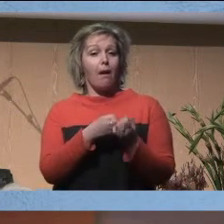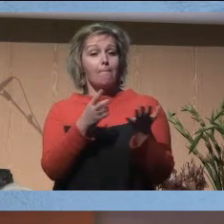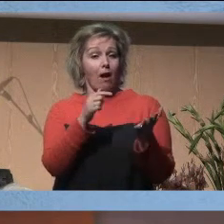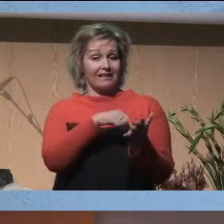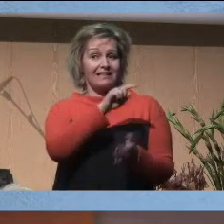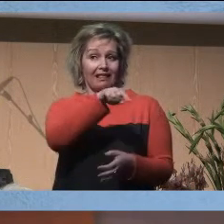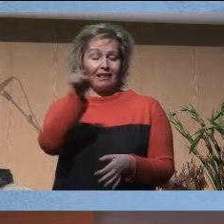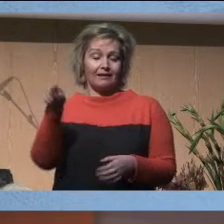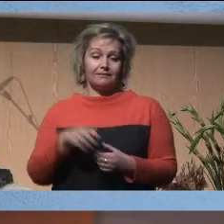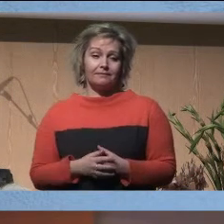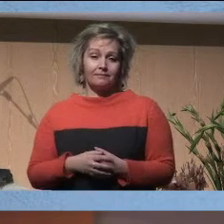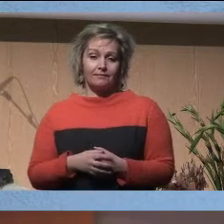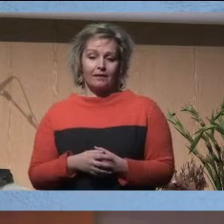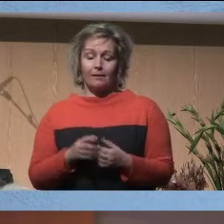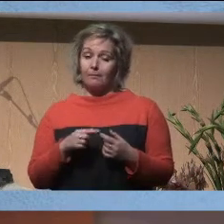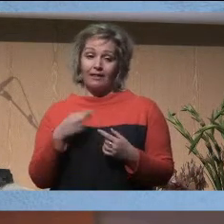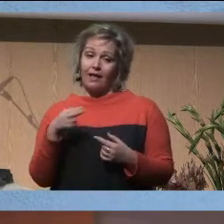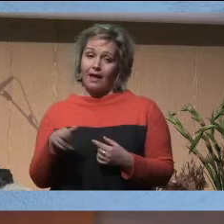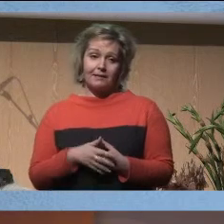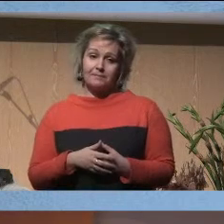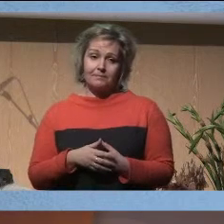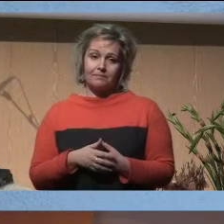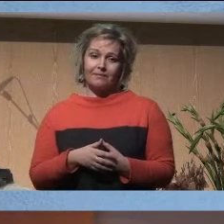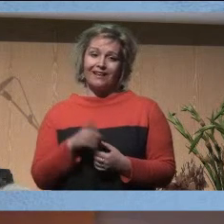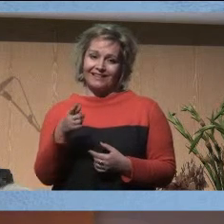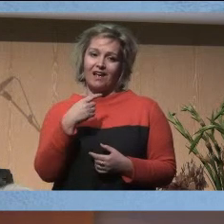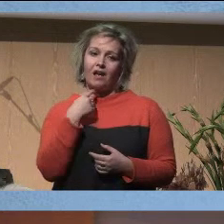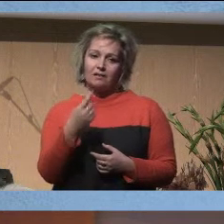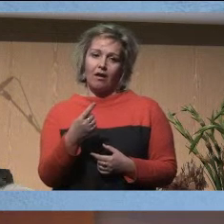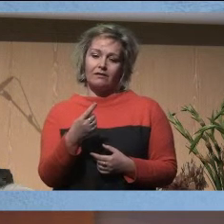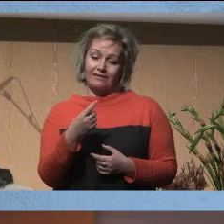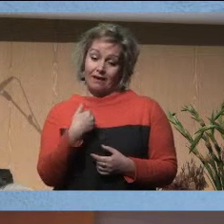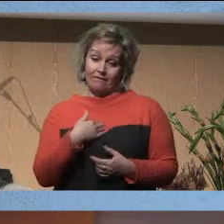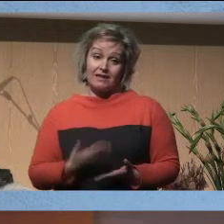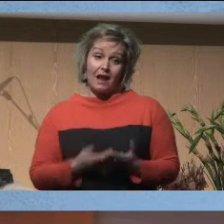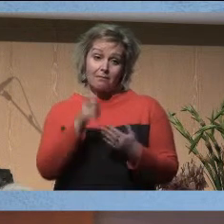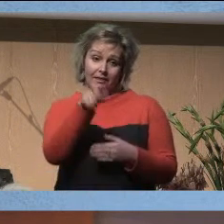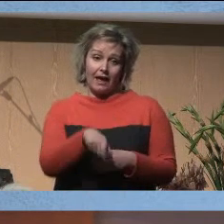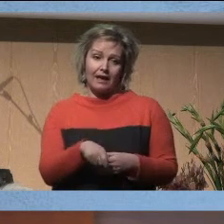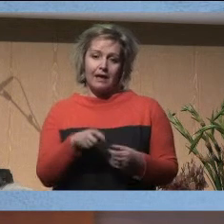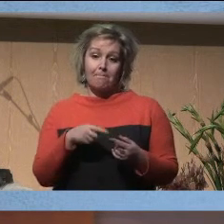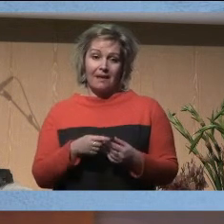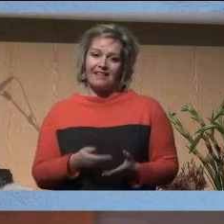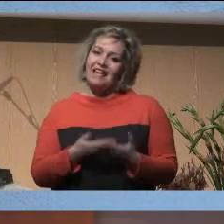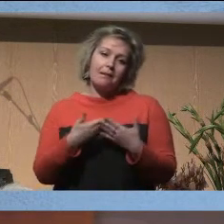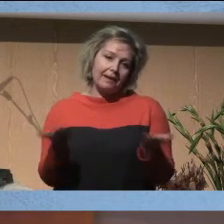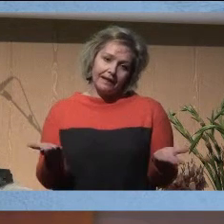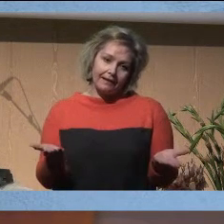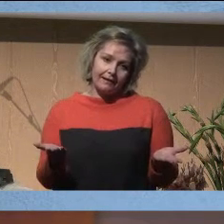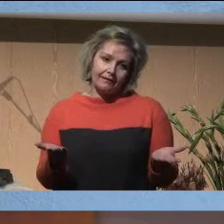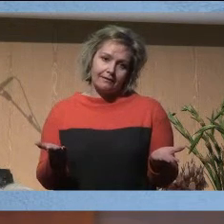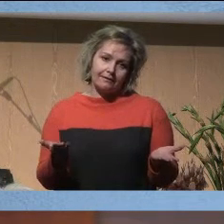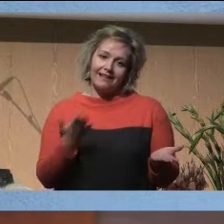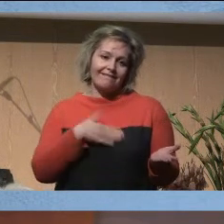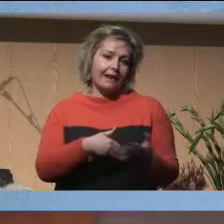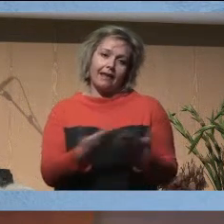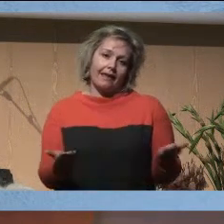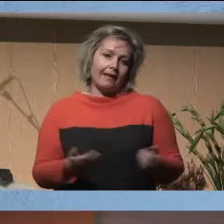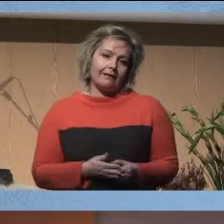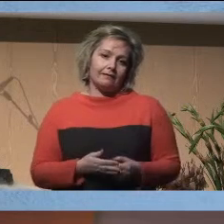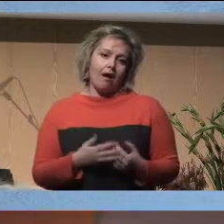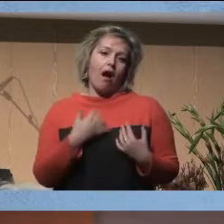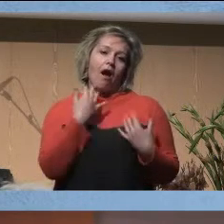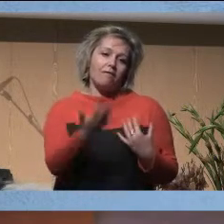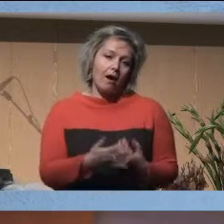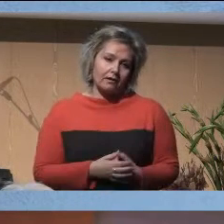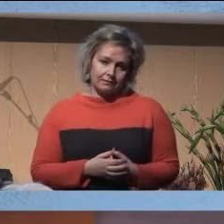steder. Men nei, de har sagt de vil hjelpe deg. Men de hjelper ikke, de vil ikke.